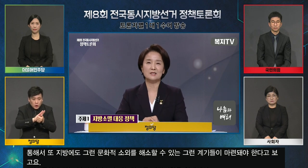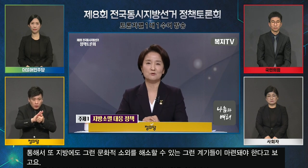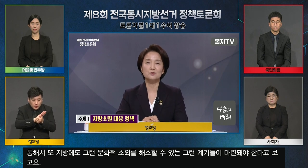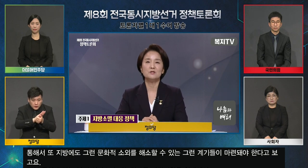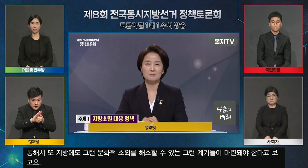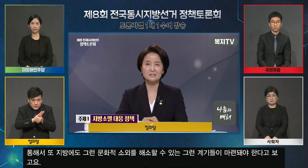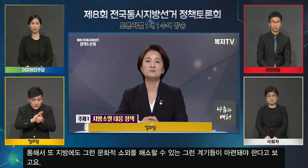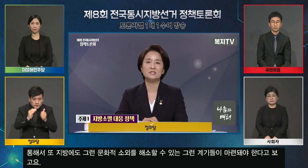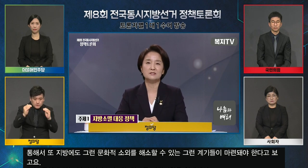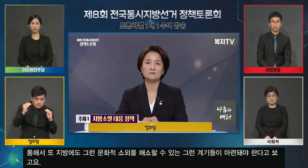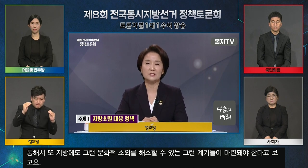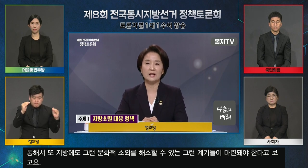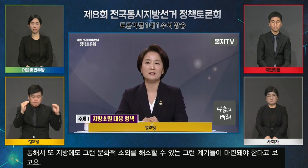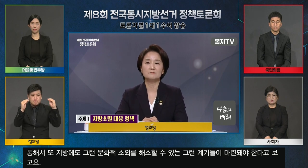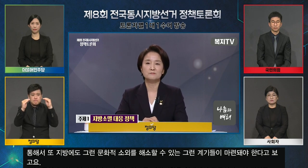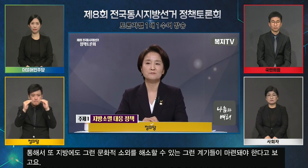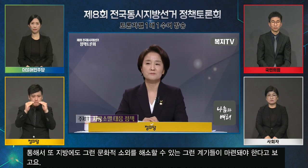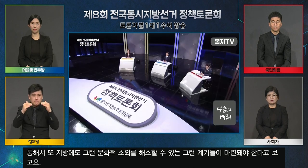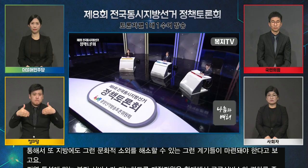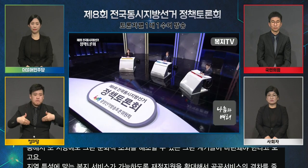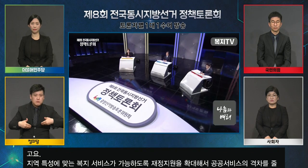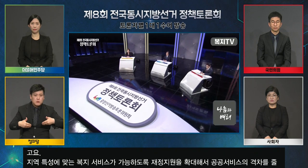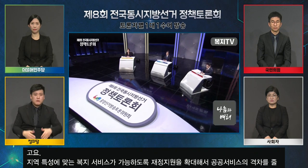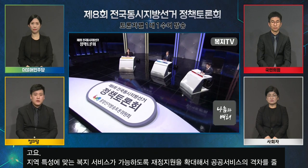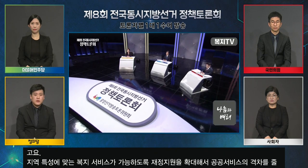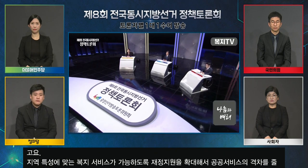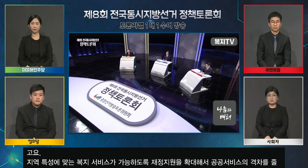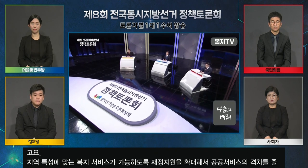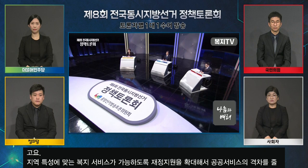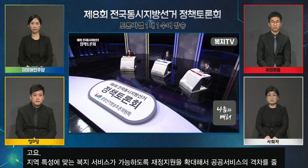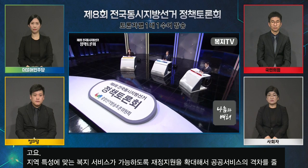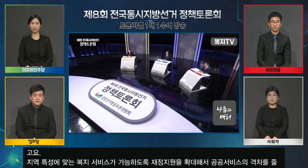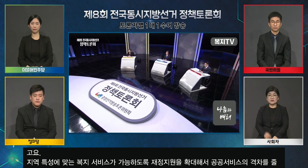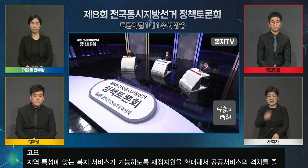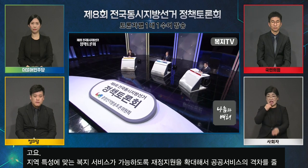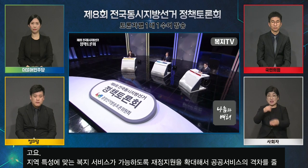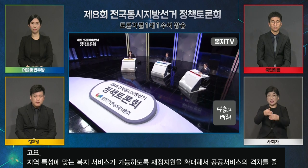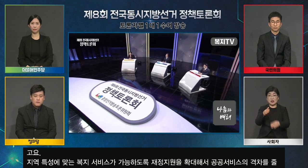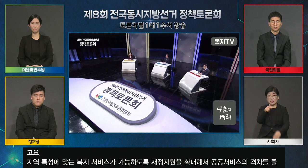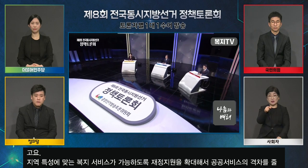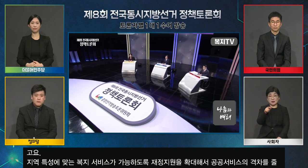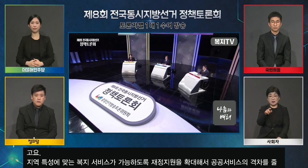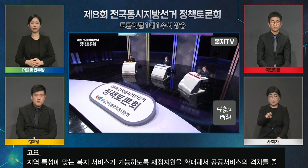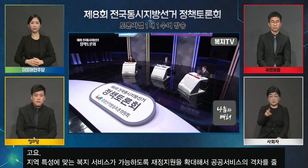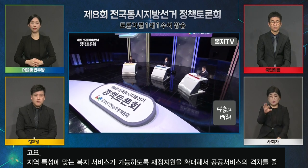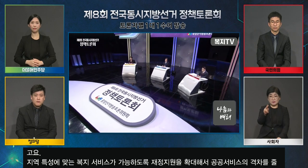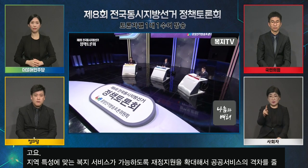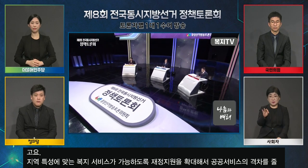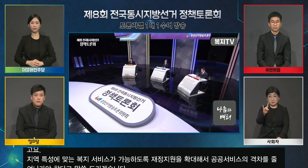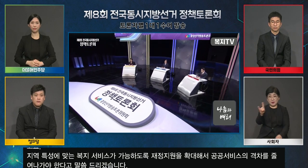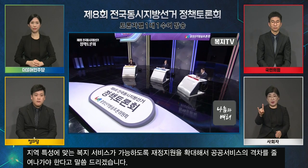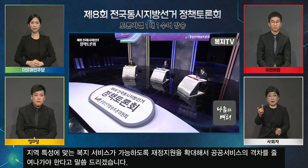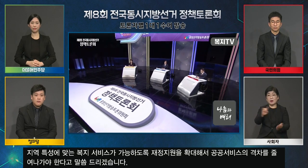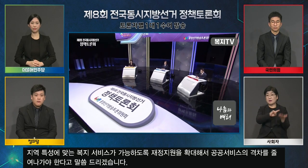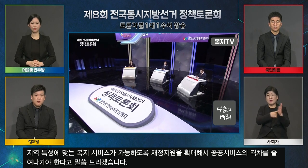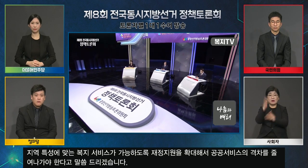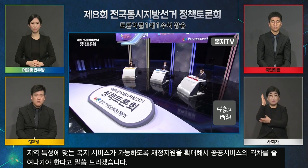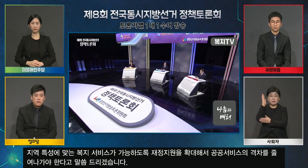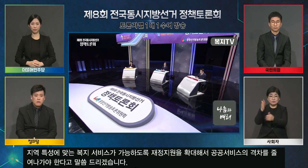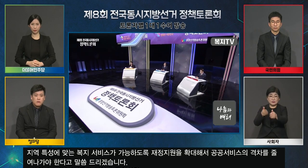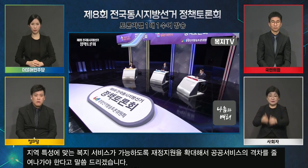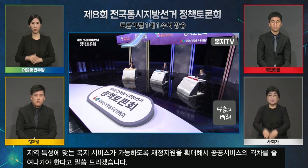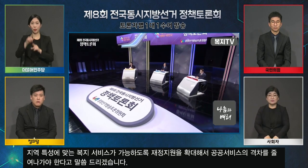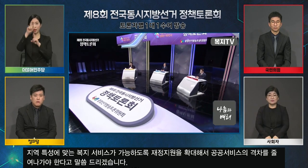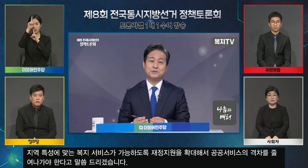나가야 한다고 말씀드리겠습니다. 네, 더불어민주당 김영배 국회의원 말씀해 주시죠. 네, 이현주 의원님은